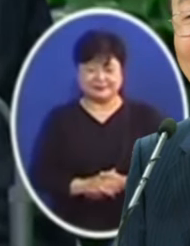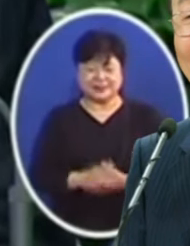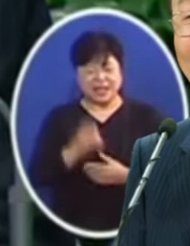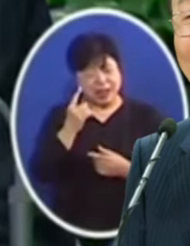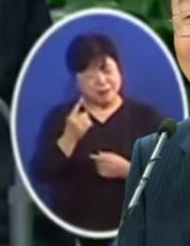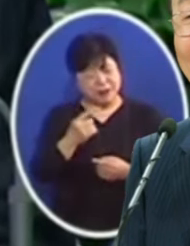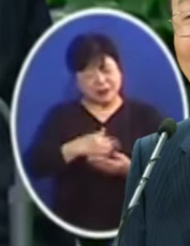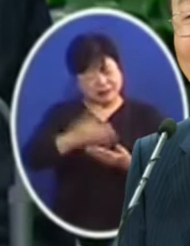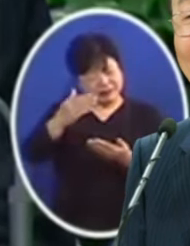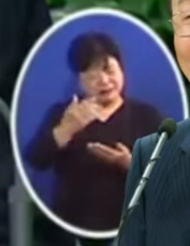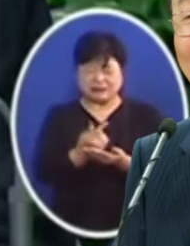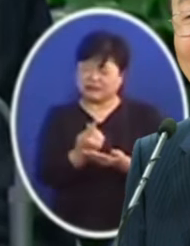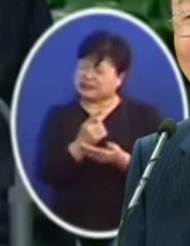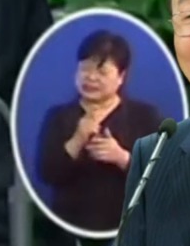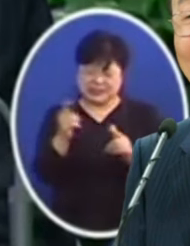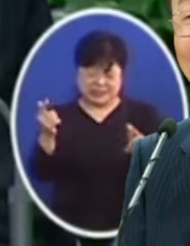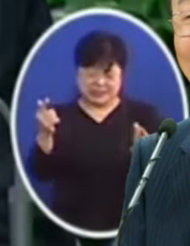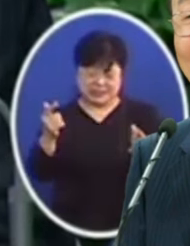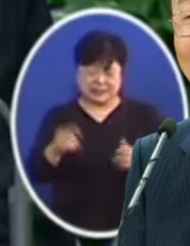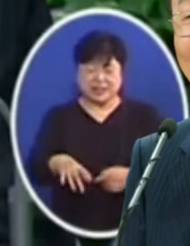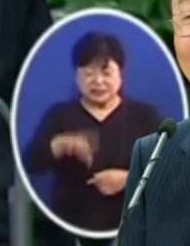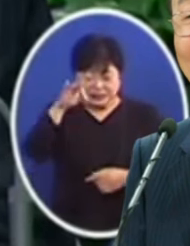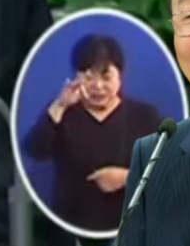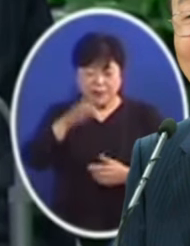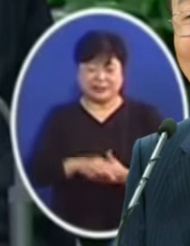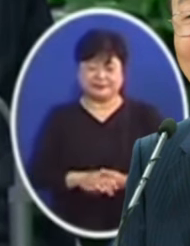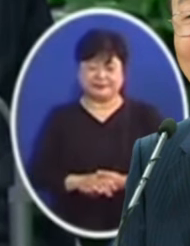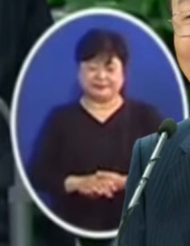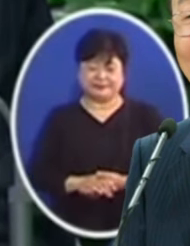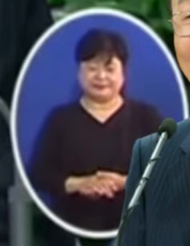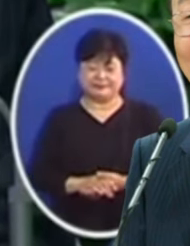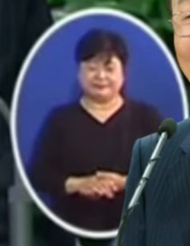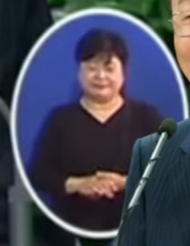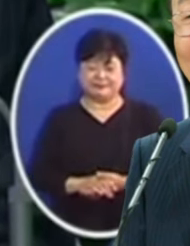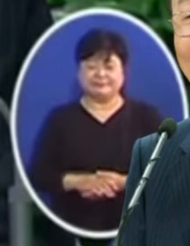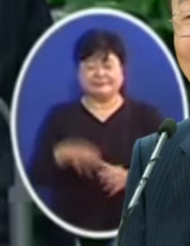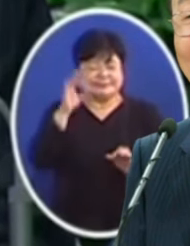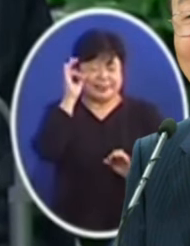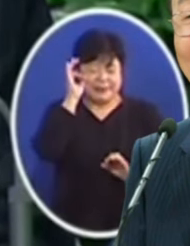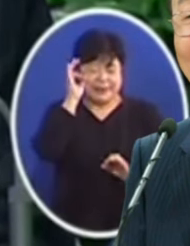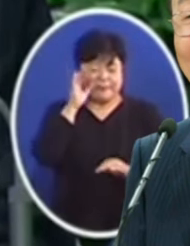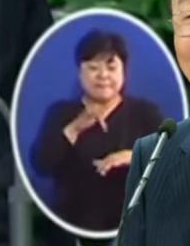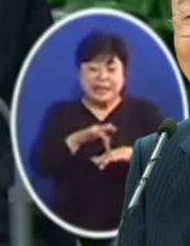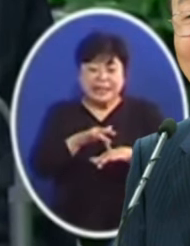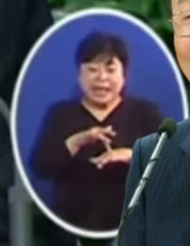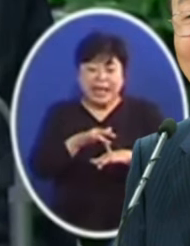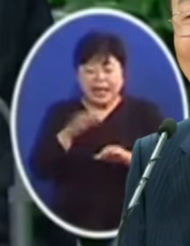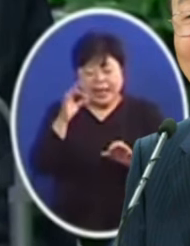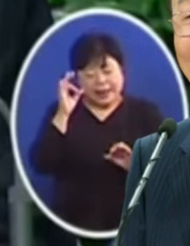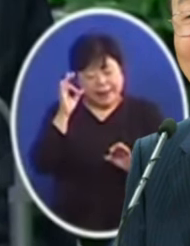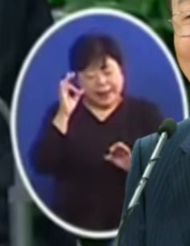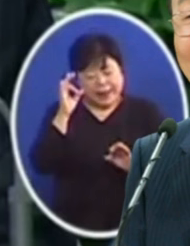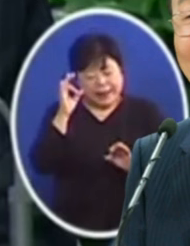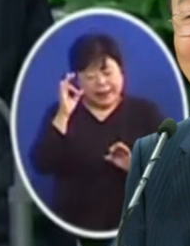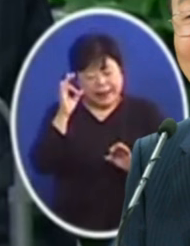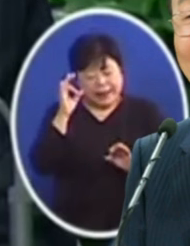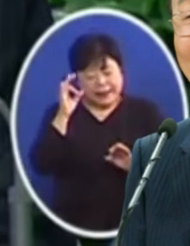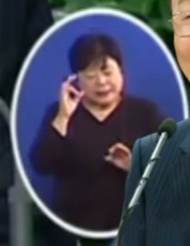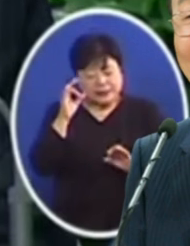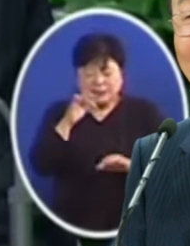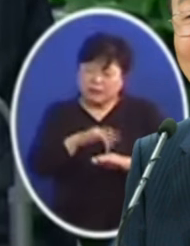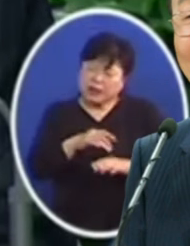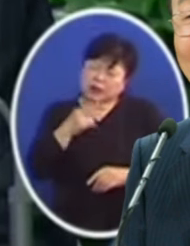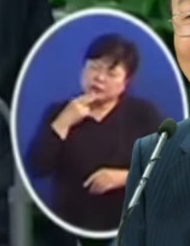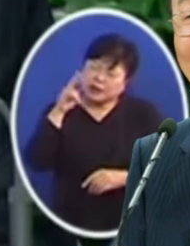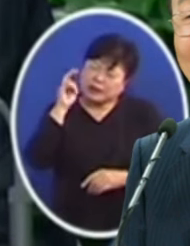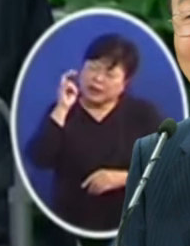번만에 안 떠나갑니다. 제일 처음에는 이놈들이 모른 체하고 가만히 있습니다. 없는가 보다 그렇게